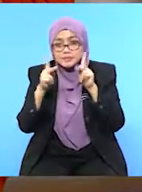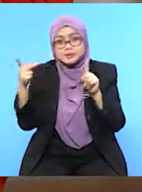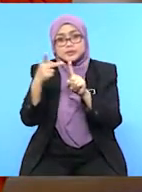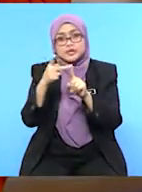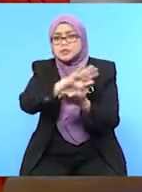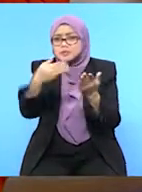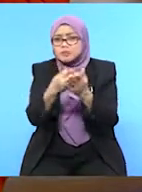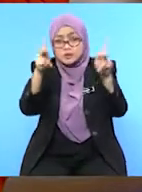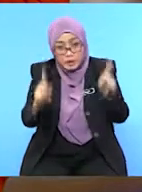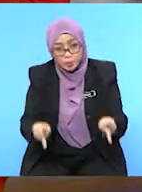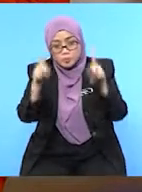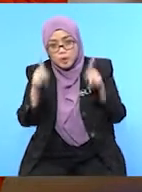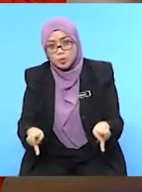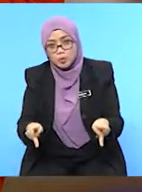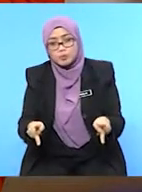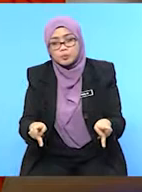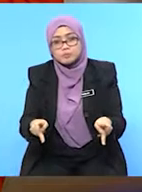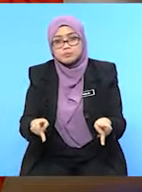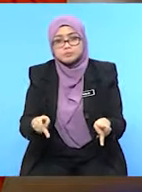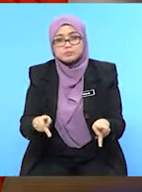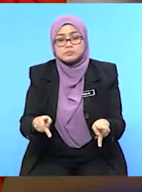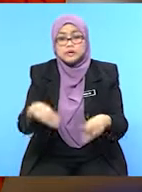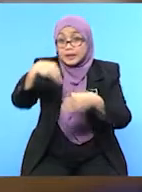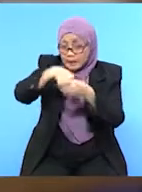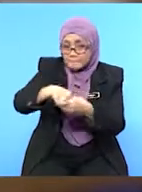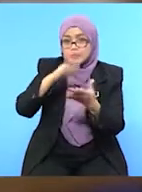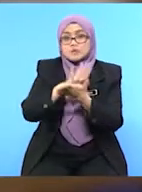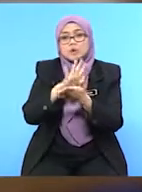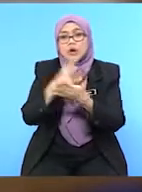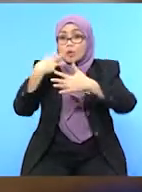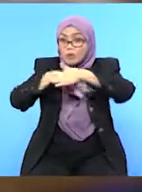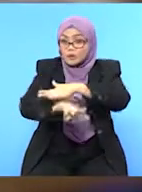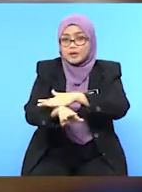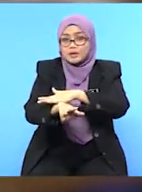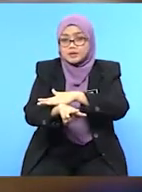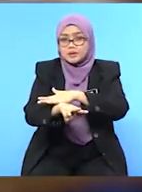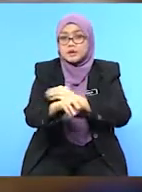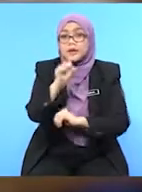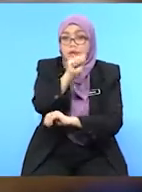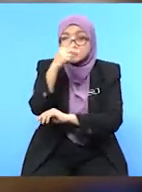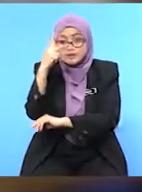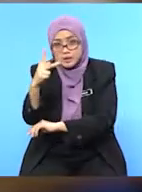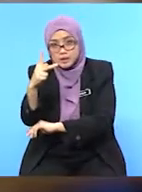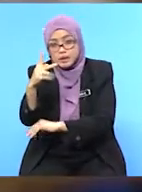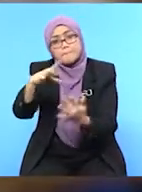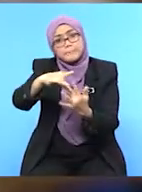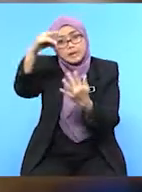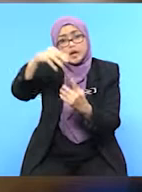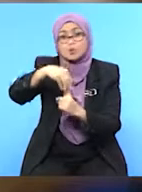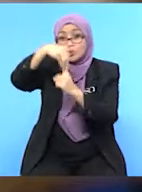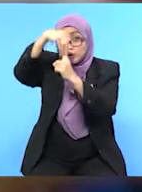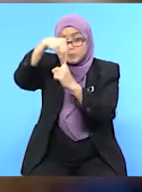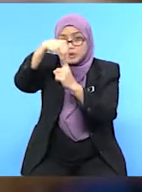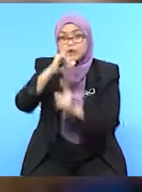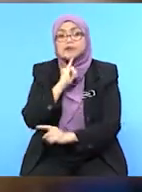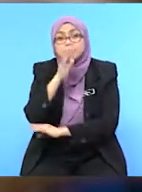abh kerajaan juga termoplastik ke sekolah kebangsaan dengan tujuan untuk menjadi kekhasan ini sebagai pilihan utama